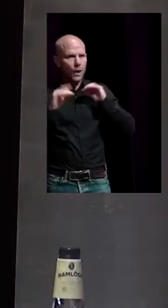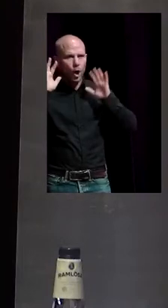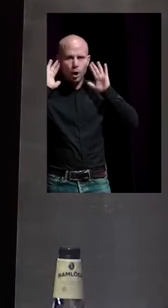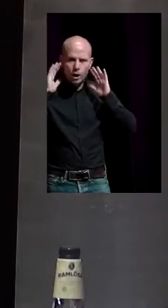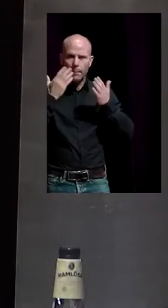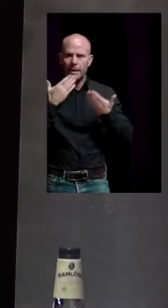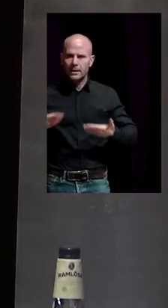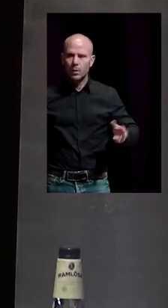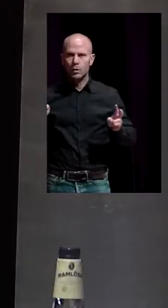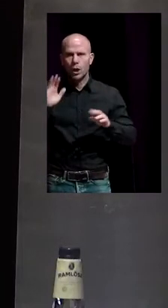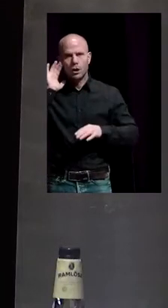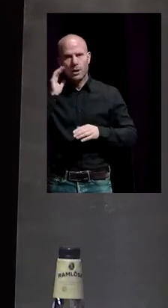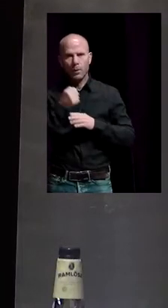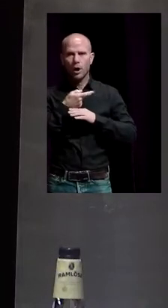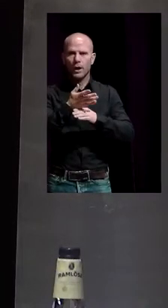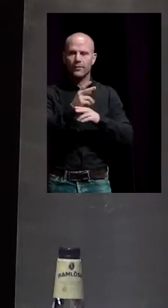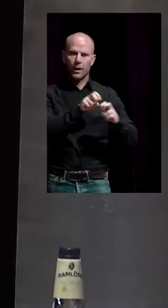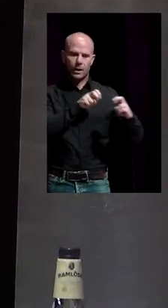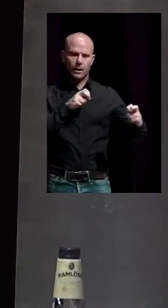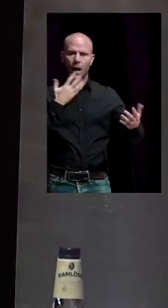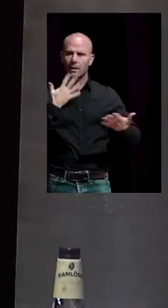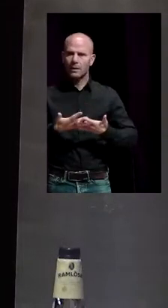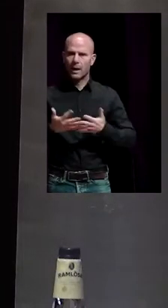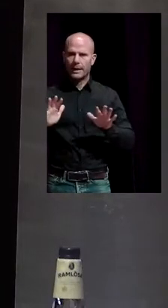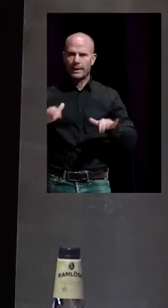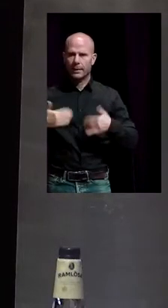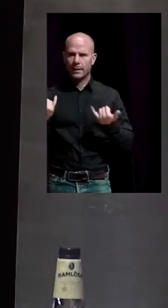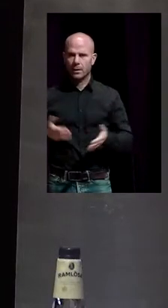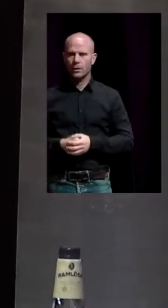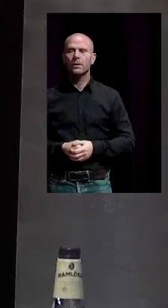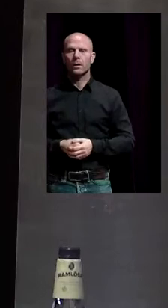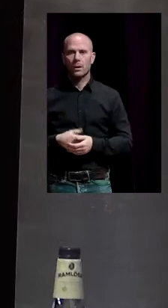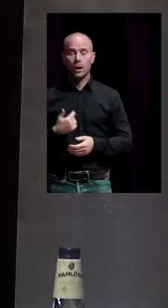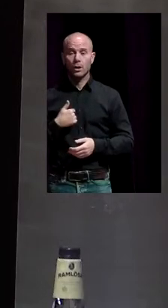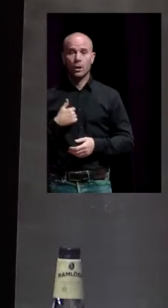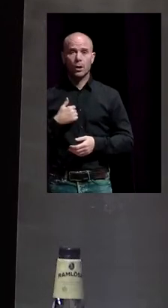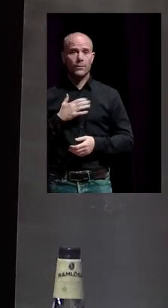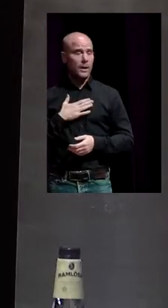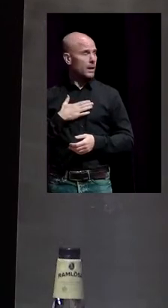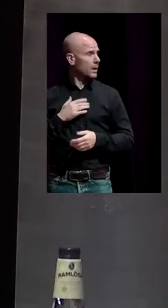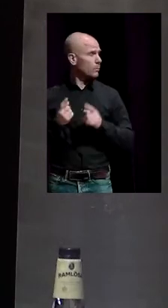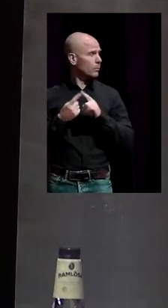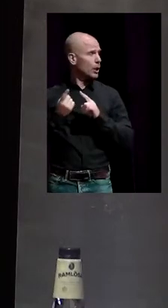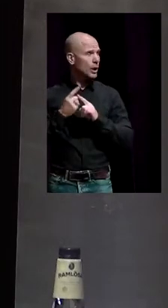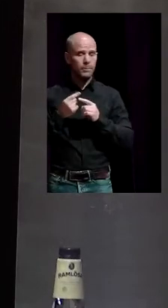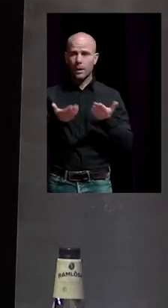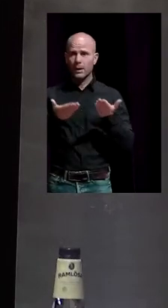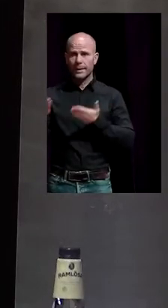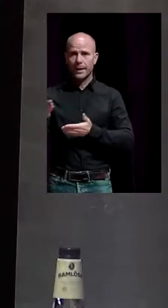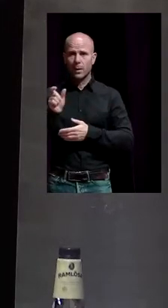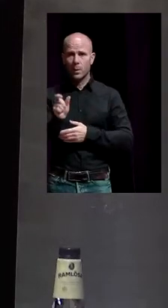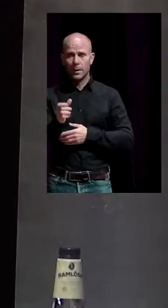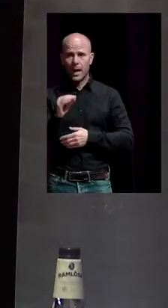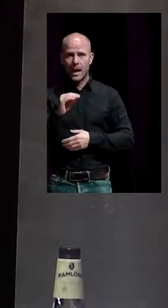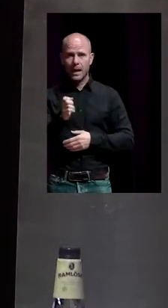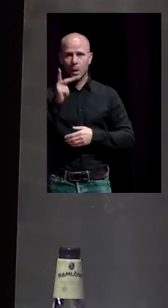presentationen och lyssnat på övriga panelister. Och jag skulle vilja börja med att ge ordet till dig,